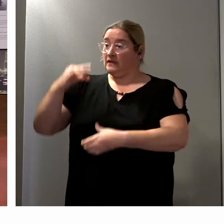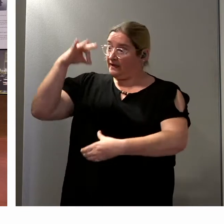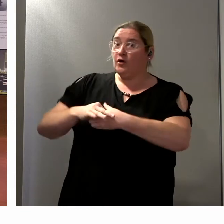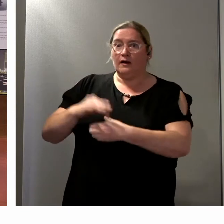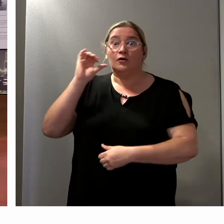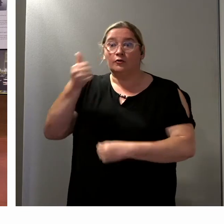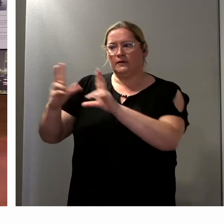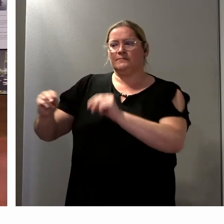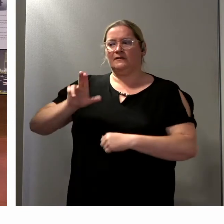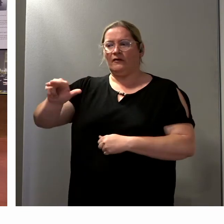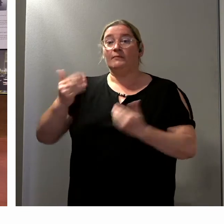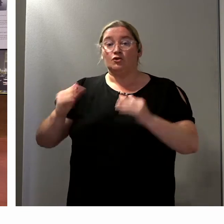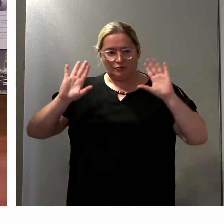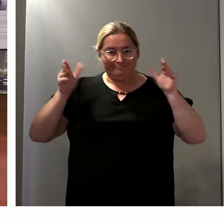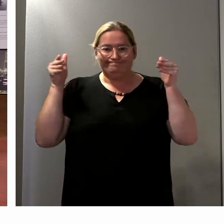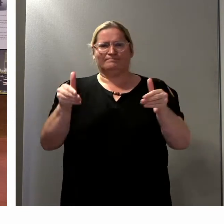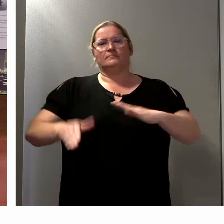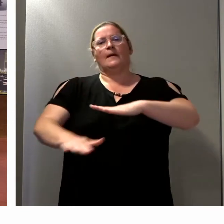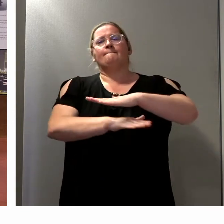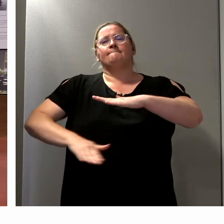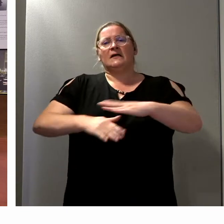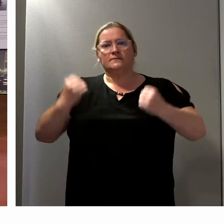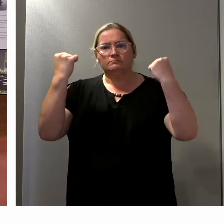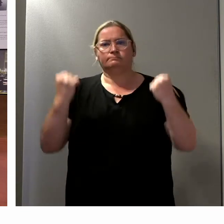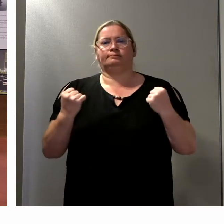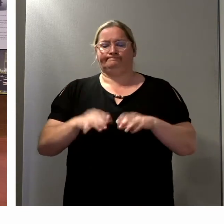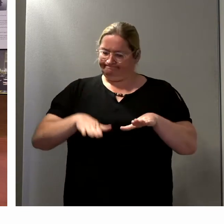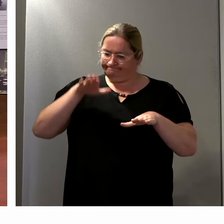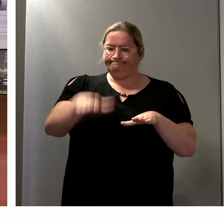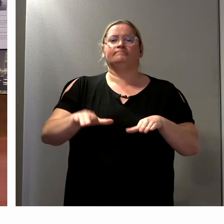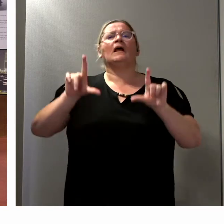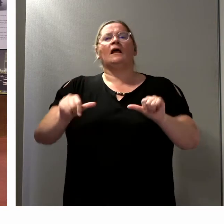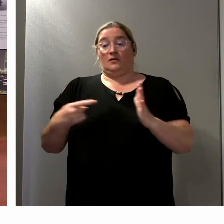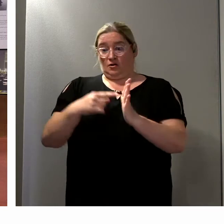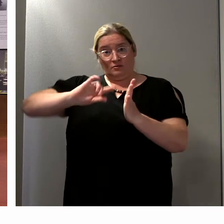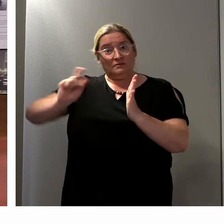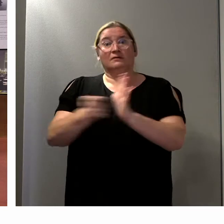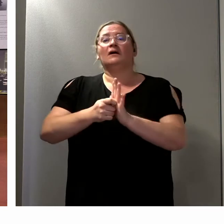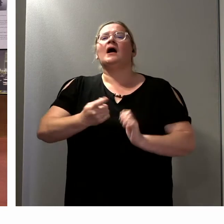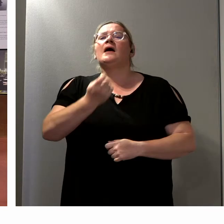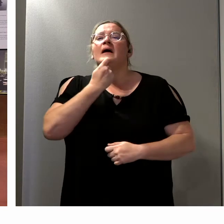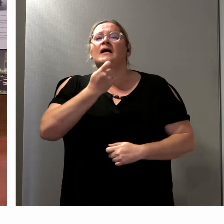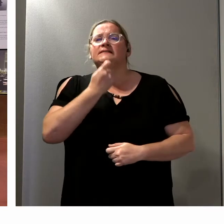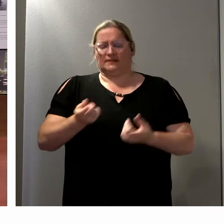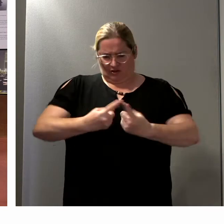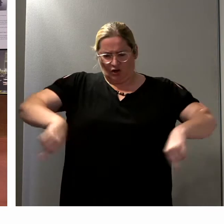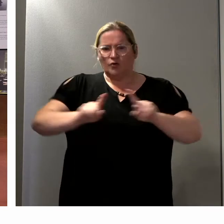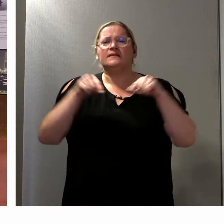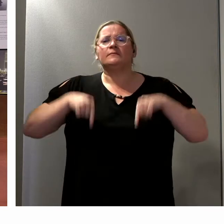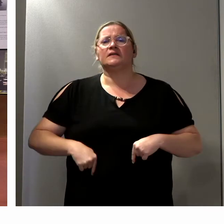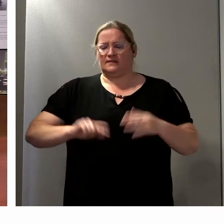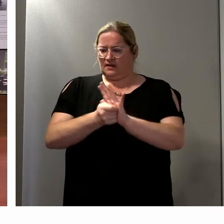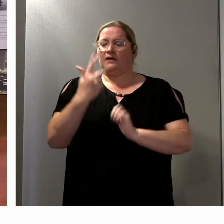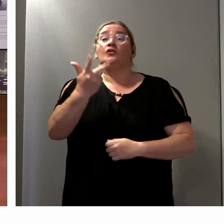mais là, aujourd'hui, c'est la base vraiment qui a été posée au mois de mars, en Conseil des ministres du 3 mars,